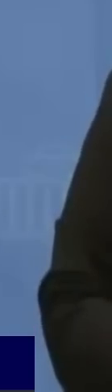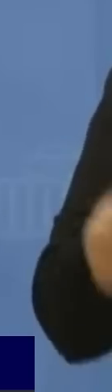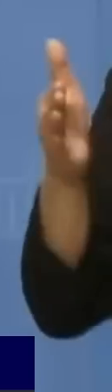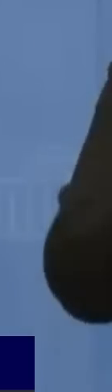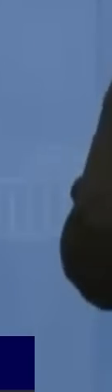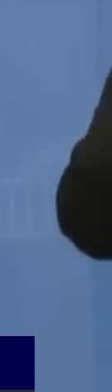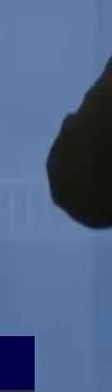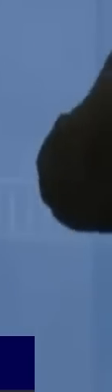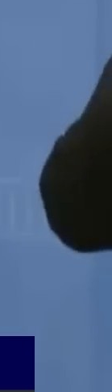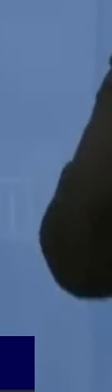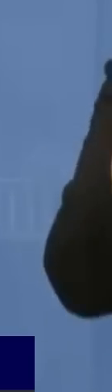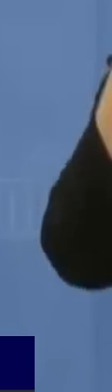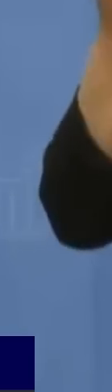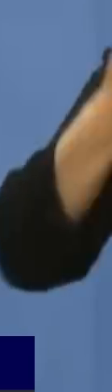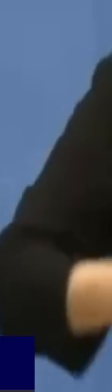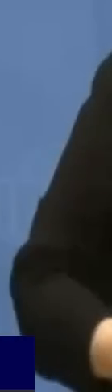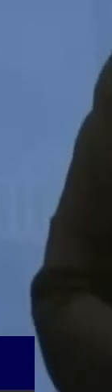두 번째 하겠습니다